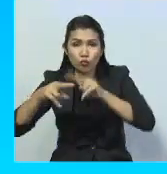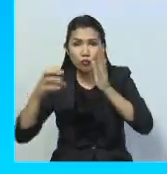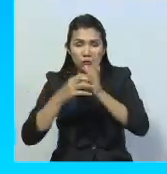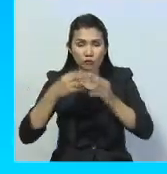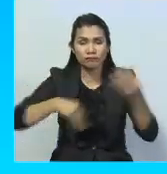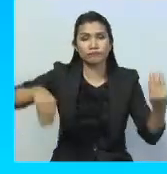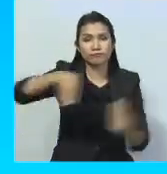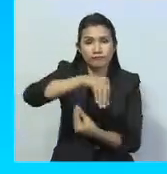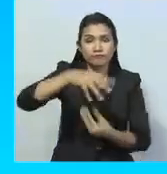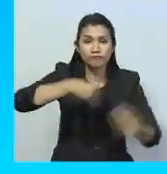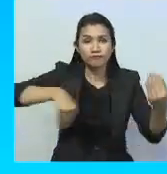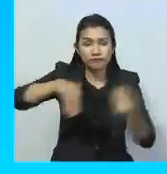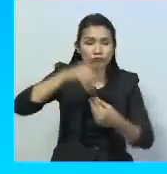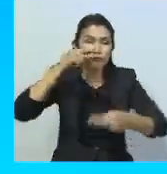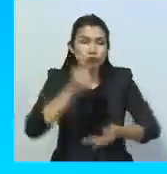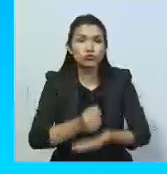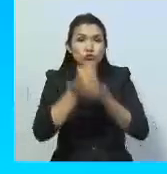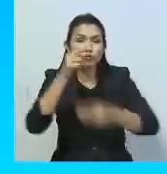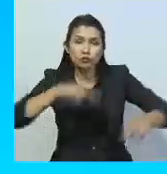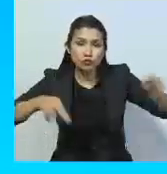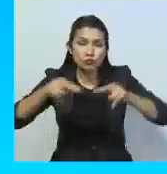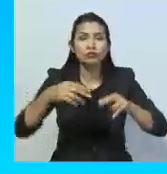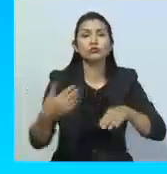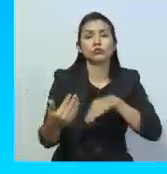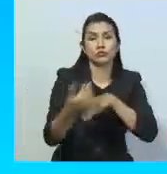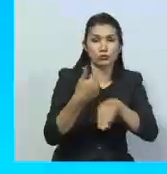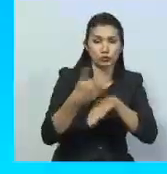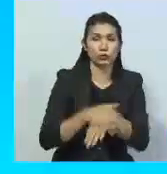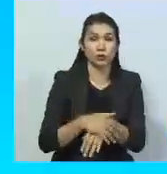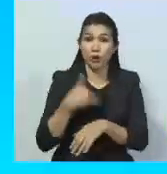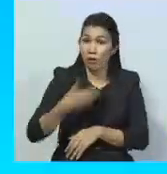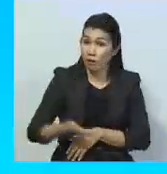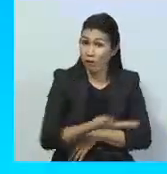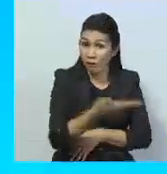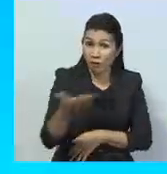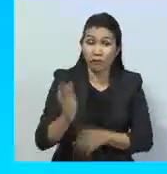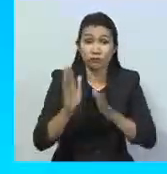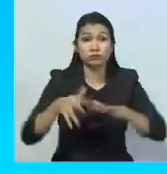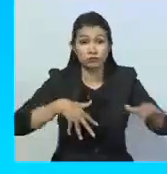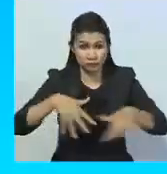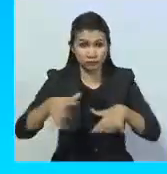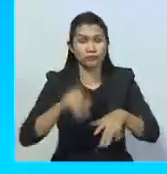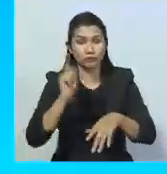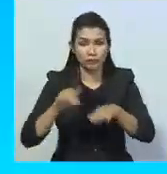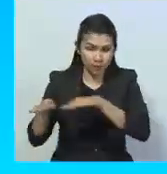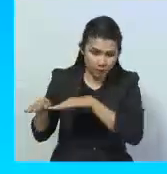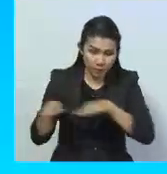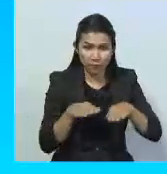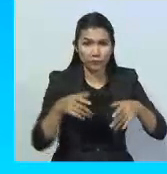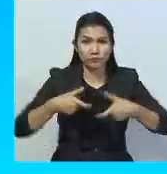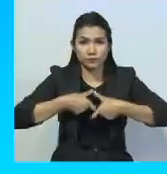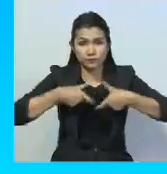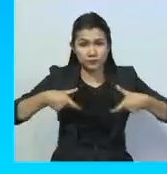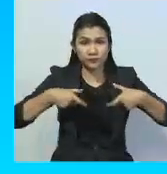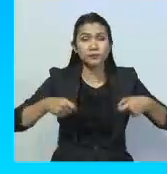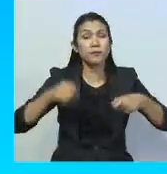การมาดูแลความปลอดภัยอำนวยความสะดวกด้านการจราจรพร้อมขอความร่วมมือประชาชนและนักท่องเที่ยวค่ะให้เตรียมบัตรประจำตัว